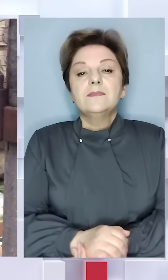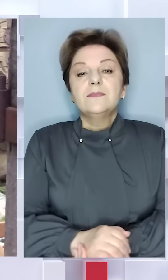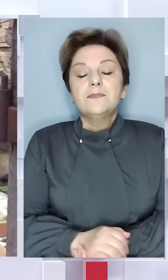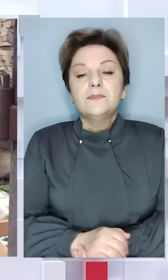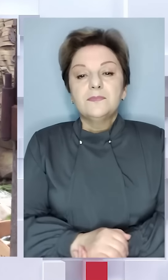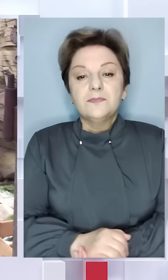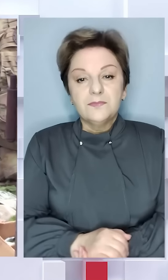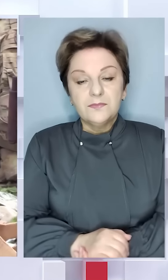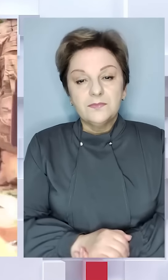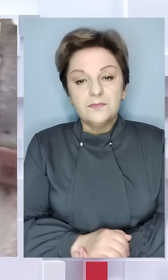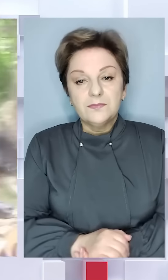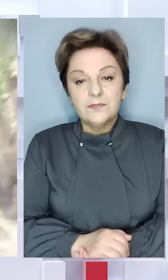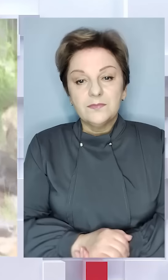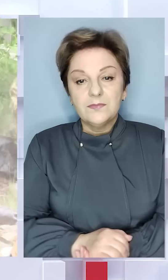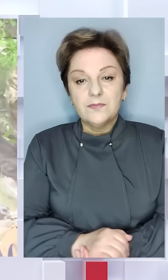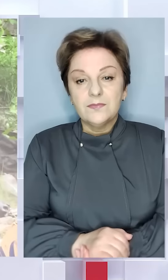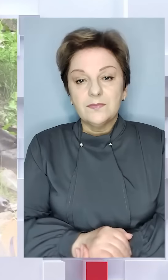Остріл.